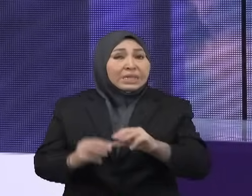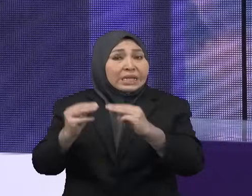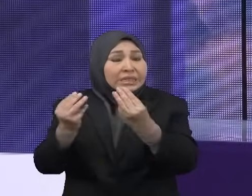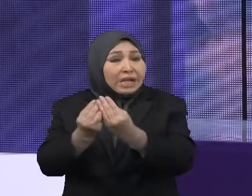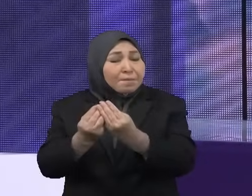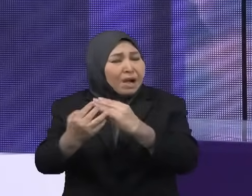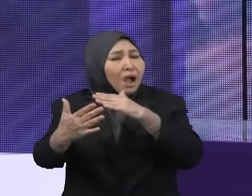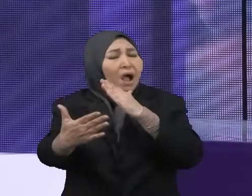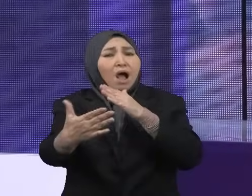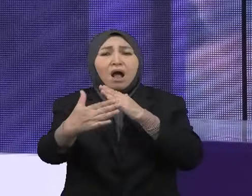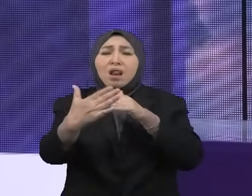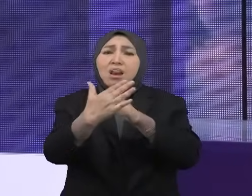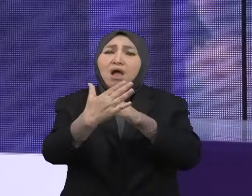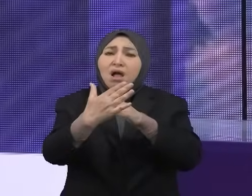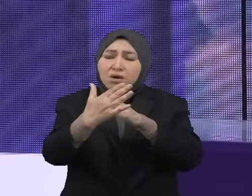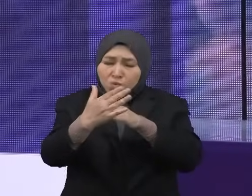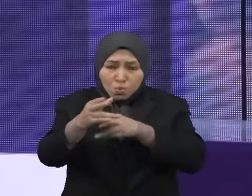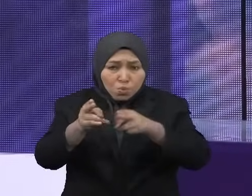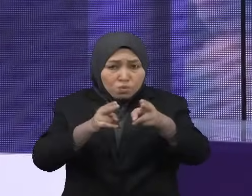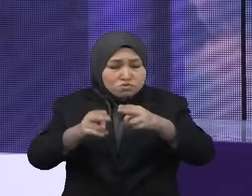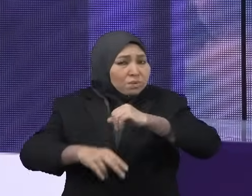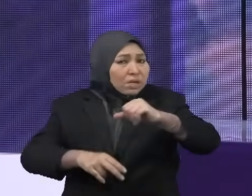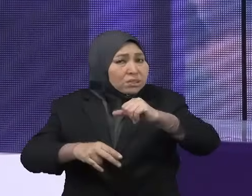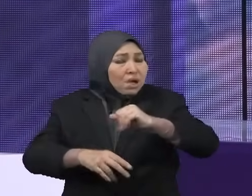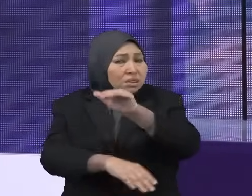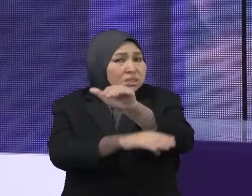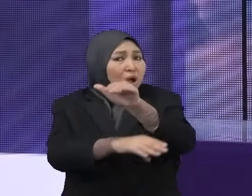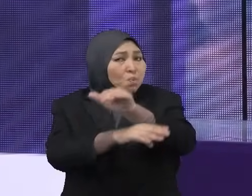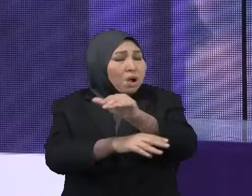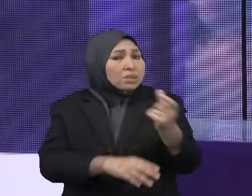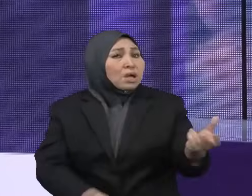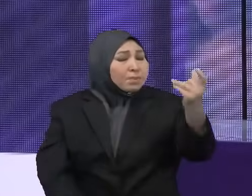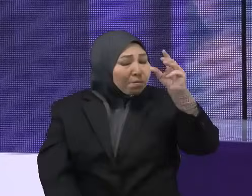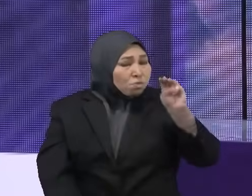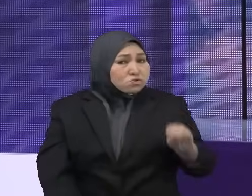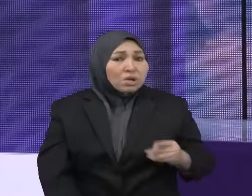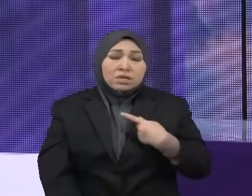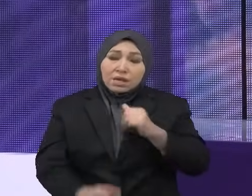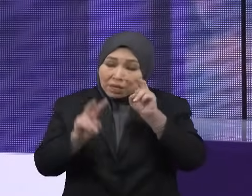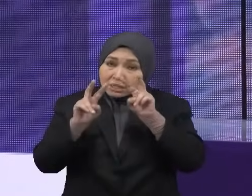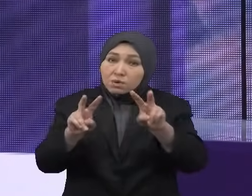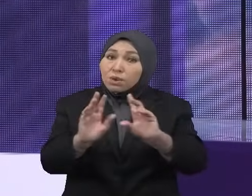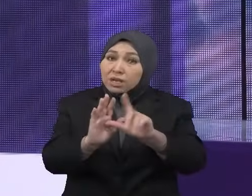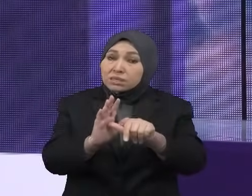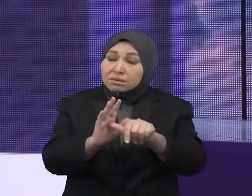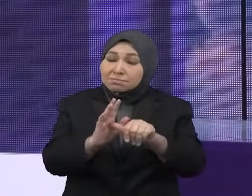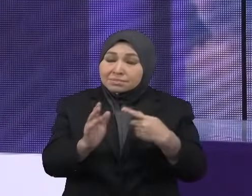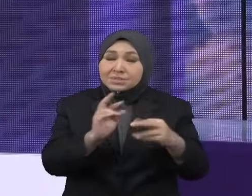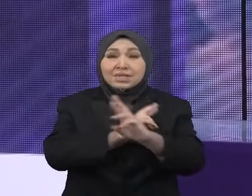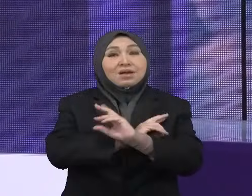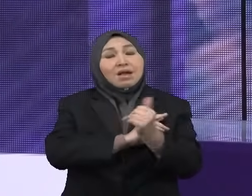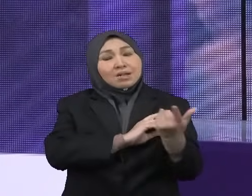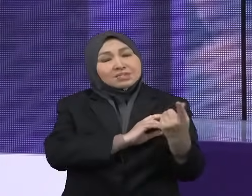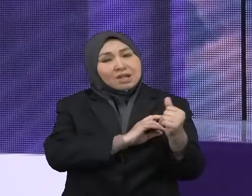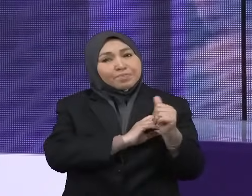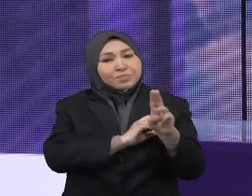menghalang, menyusahkan urusan perjuangan dakwah Nabi Musa alaihi salam? Kita akan perhatikan sebentar lagi, namun kita berehat dahulu. My Quran